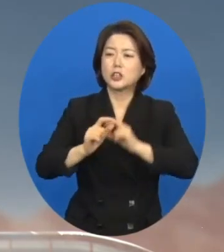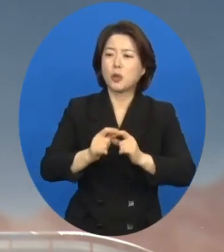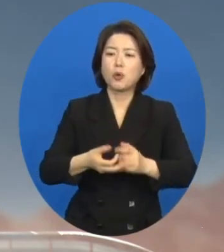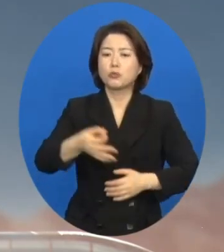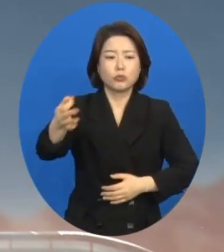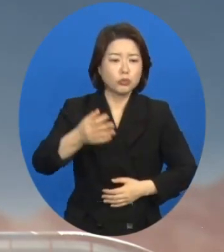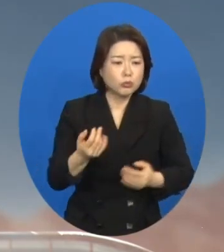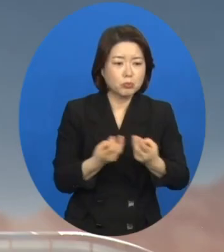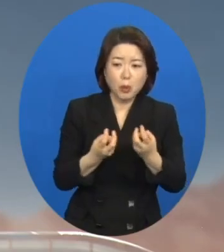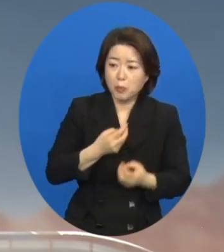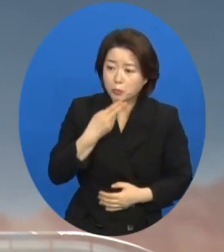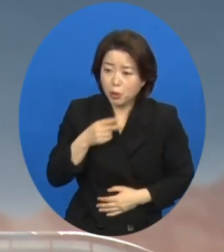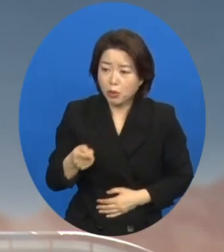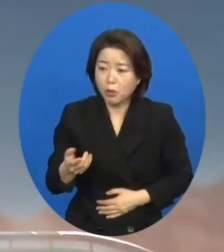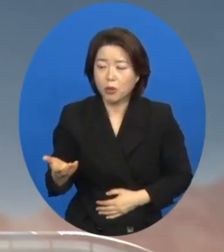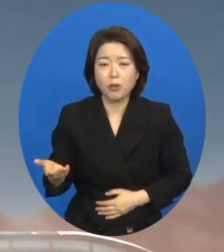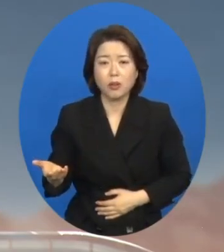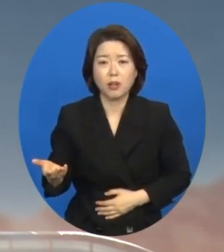방법 없어?